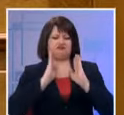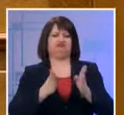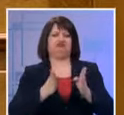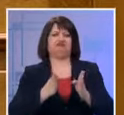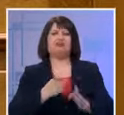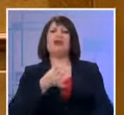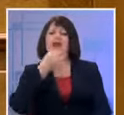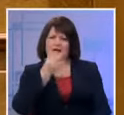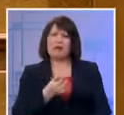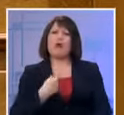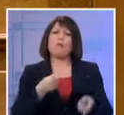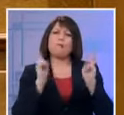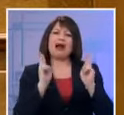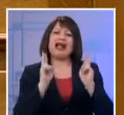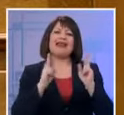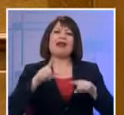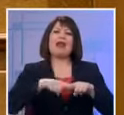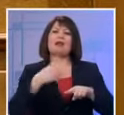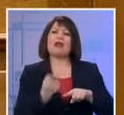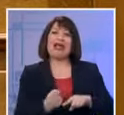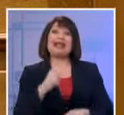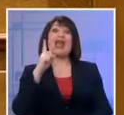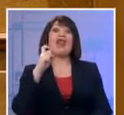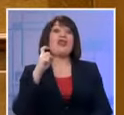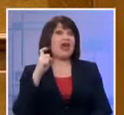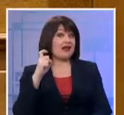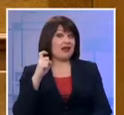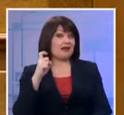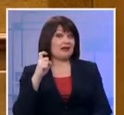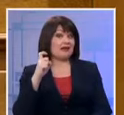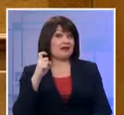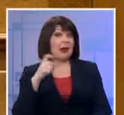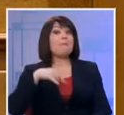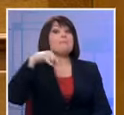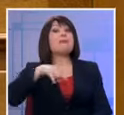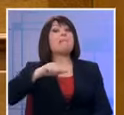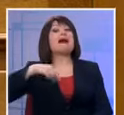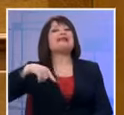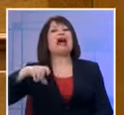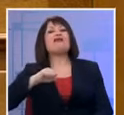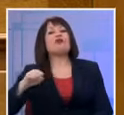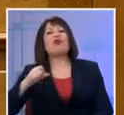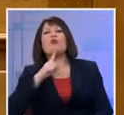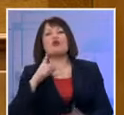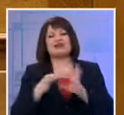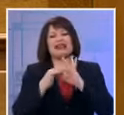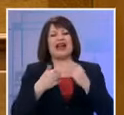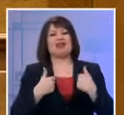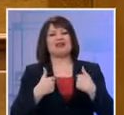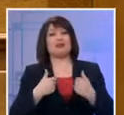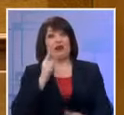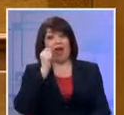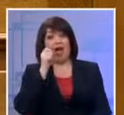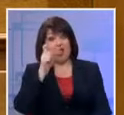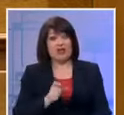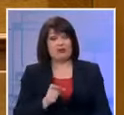εγώ θα πω ότι μακάρι να είχε η Ελλάδα 10 Παπασταύρου. Είναι ένας άνθρωπος στον οποίο